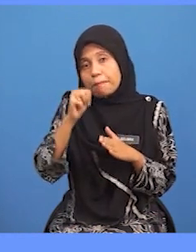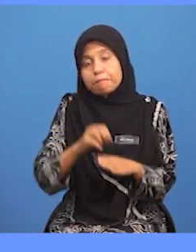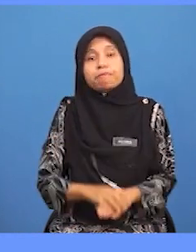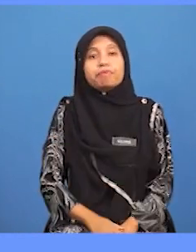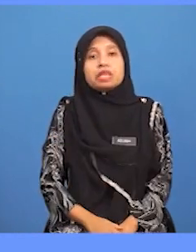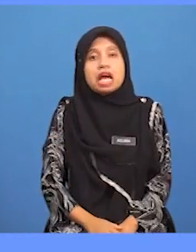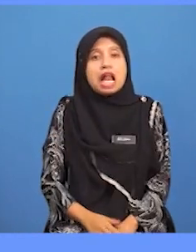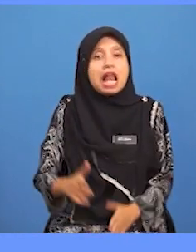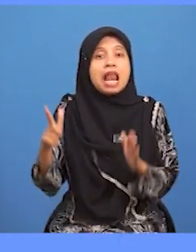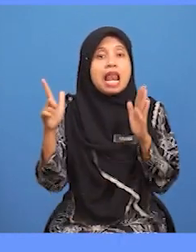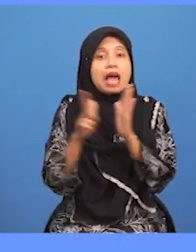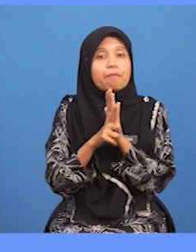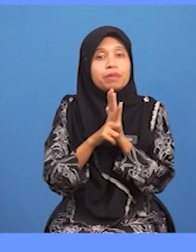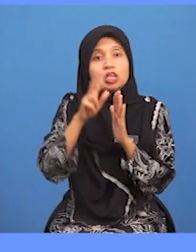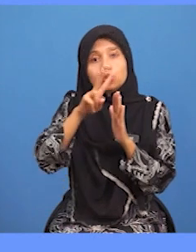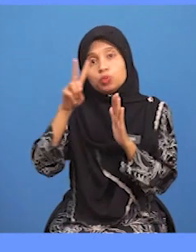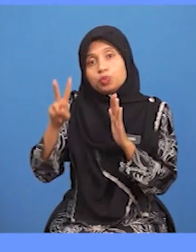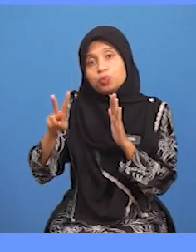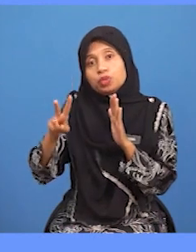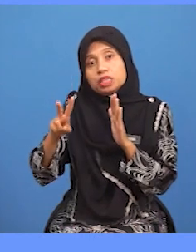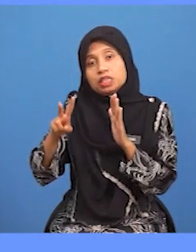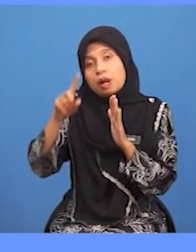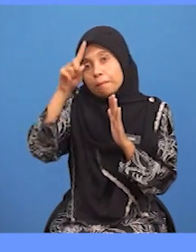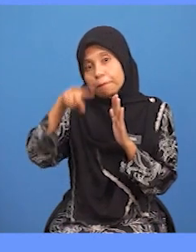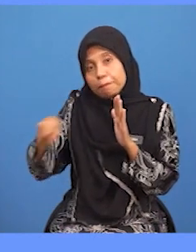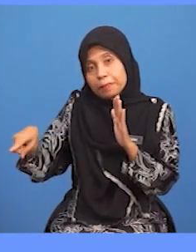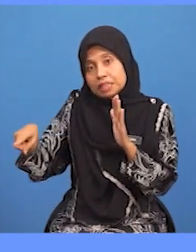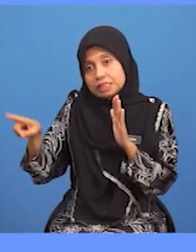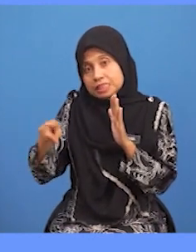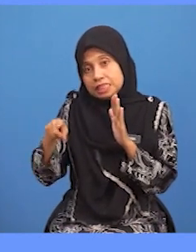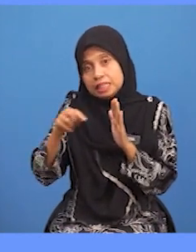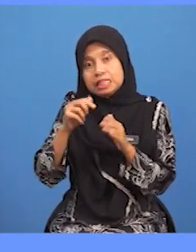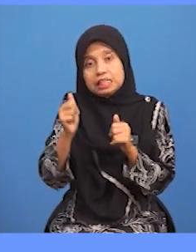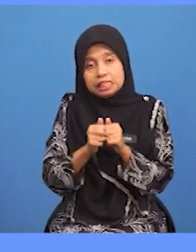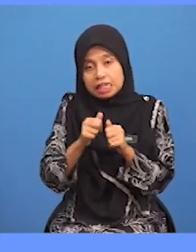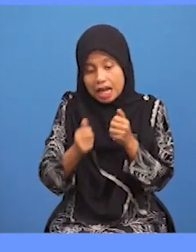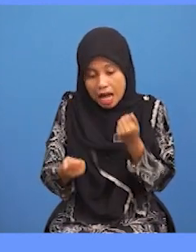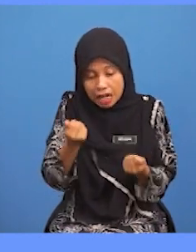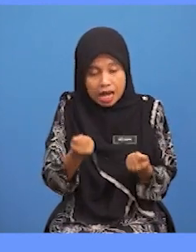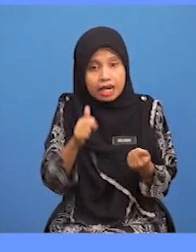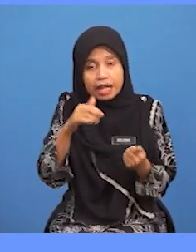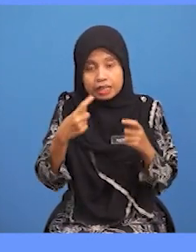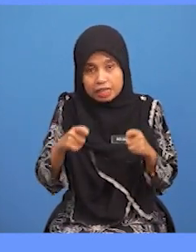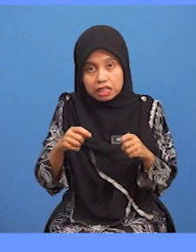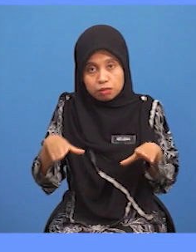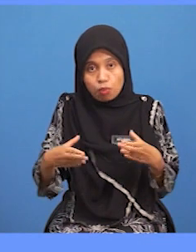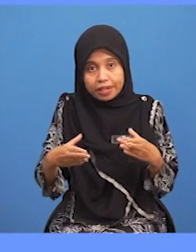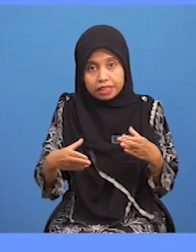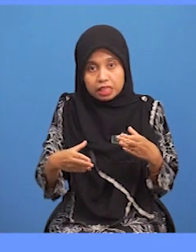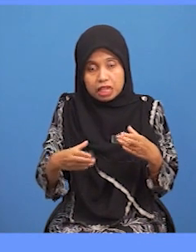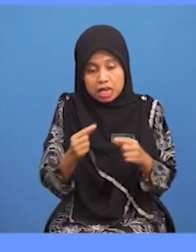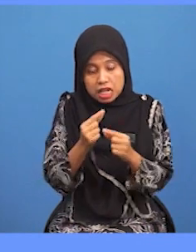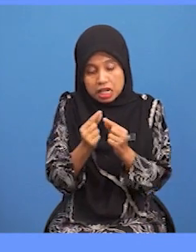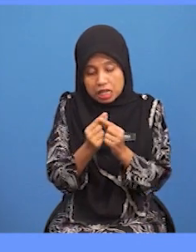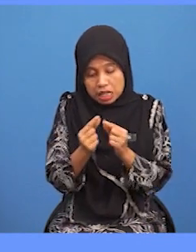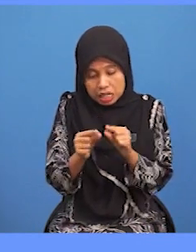RM. Labelkan kedua-dua paksi mengikut anggaran pengiraan yang telah dibuat. Seterusnya, plotkan